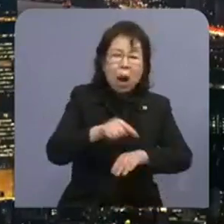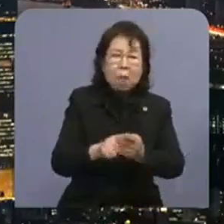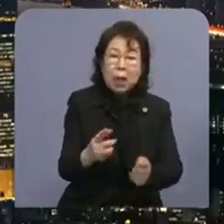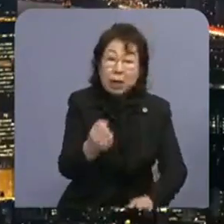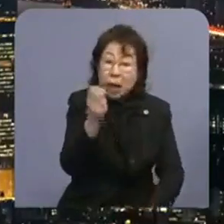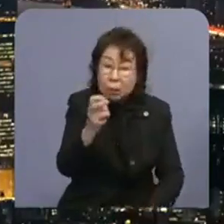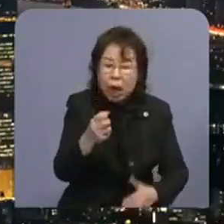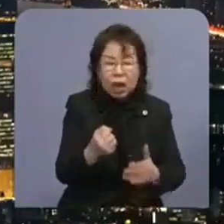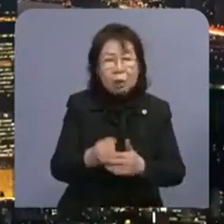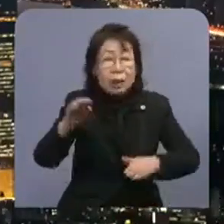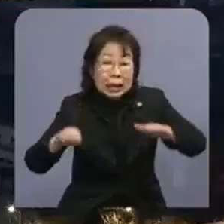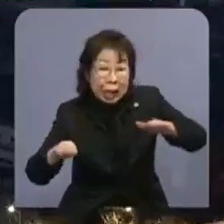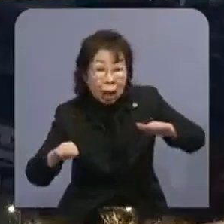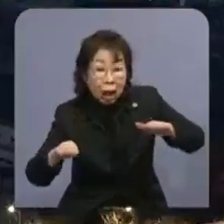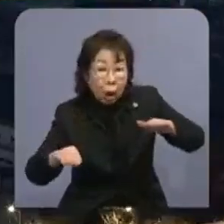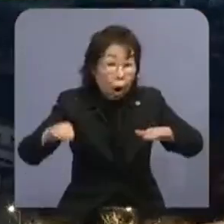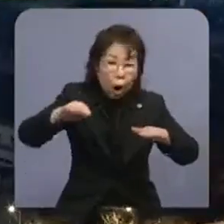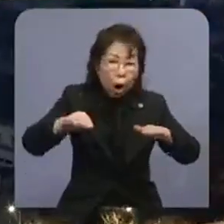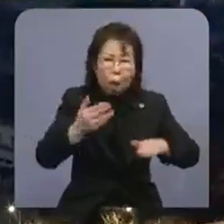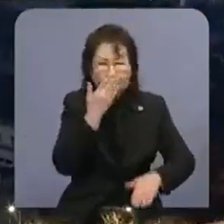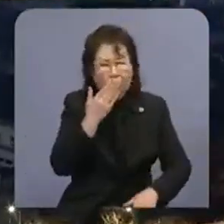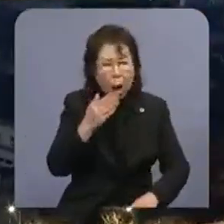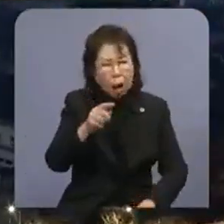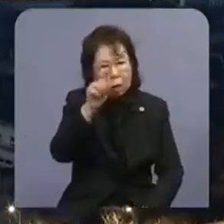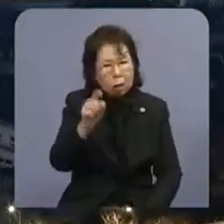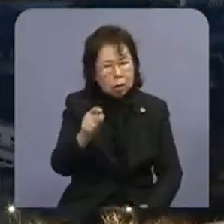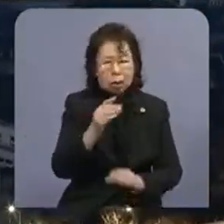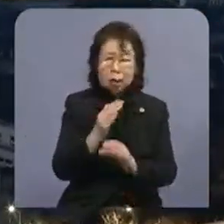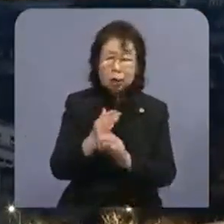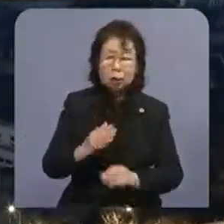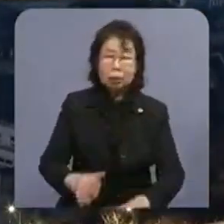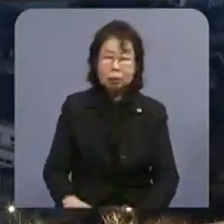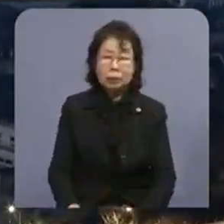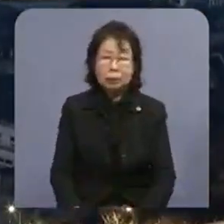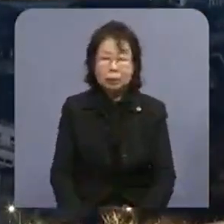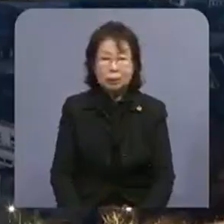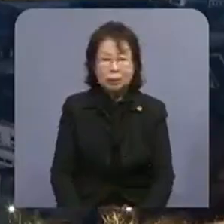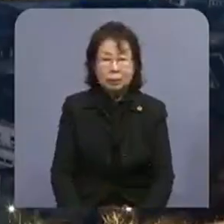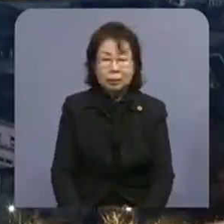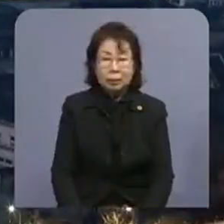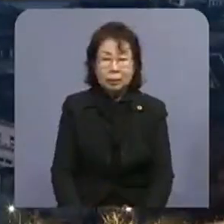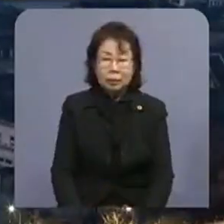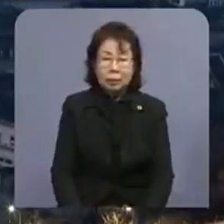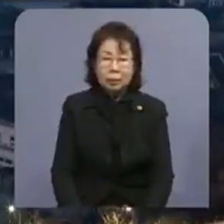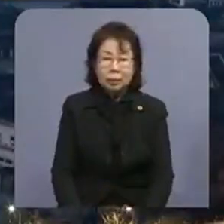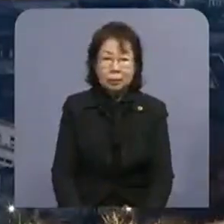요금제 요구가 현실화될지는 여전히 미지수입니다 KBS 뉴스 김영록입니다